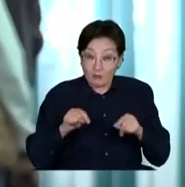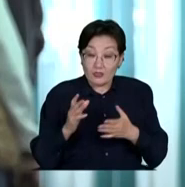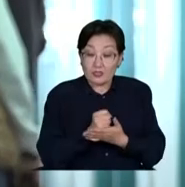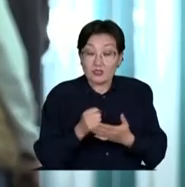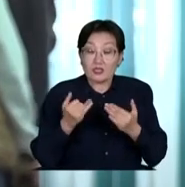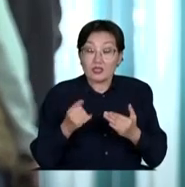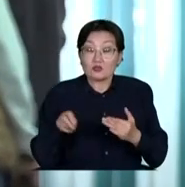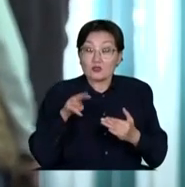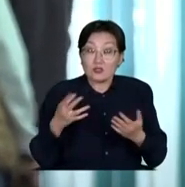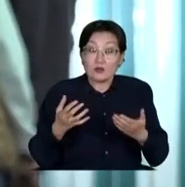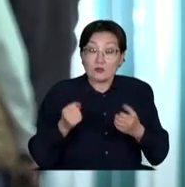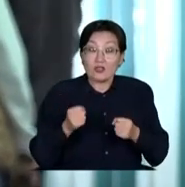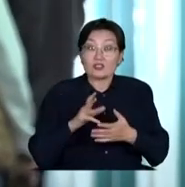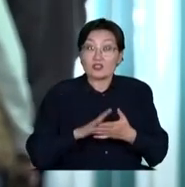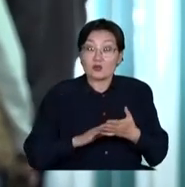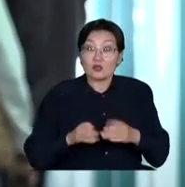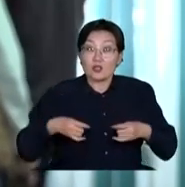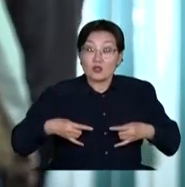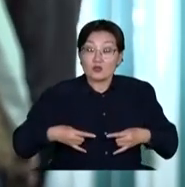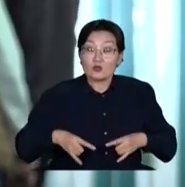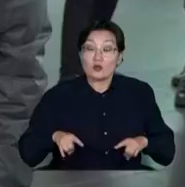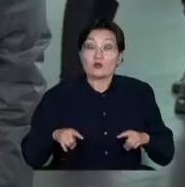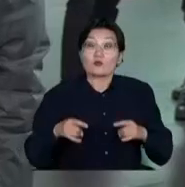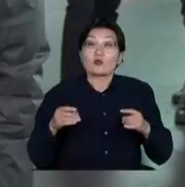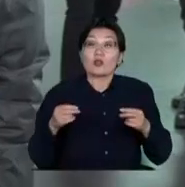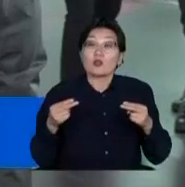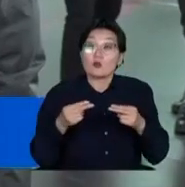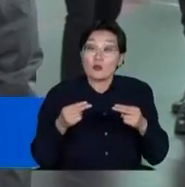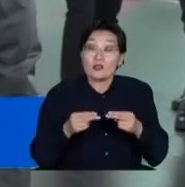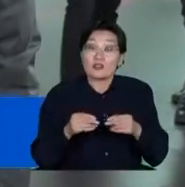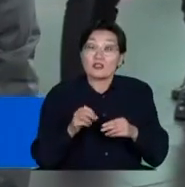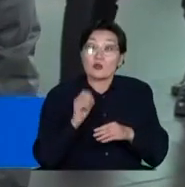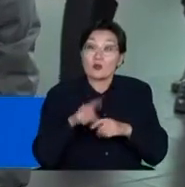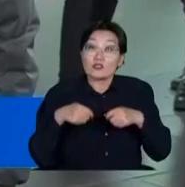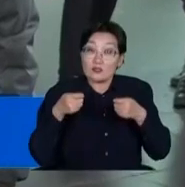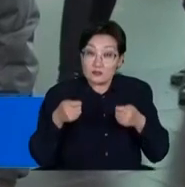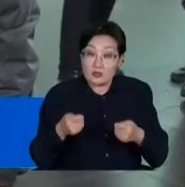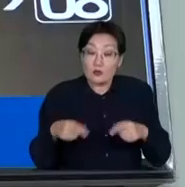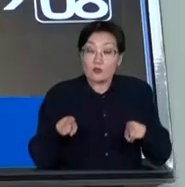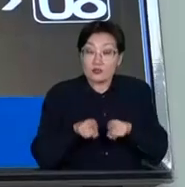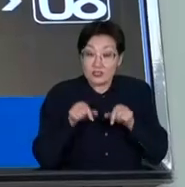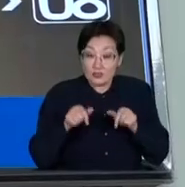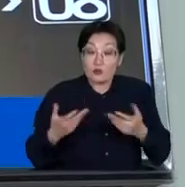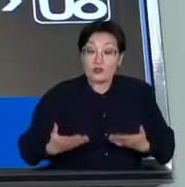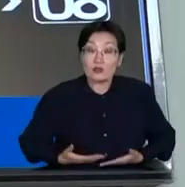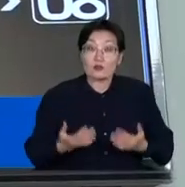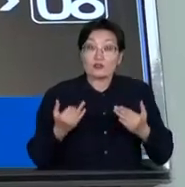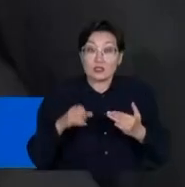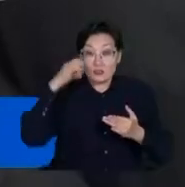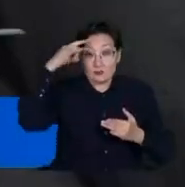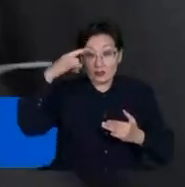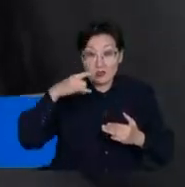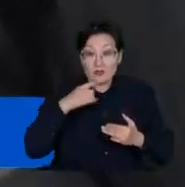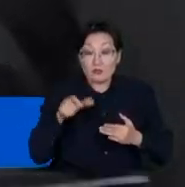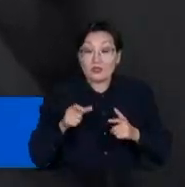алды, енді осыдан арғымен қарай туу туралы куәлікке өтінім береді. Елде туып өсіп, өмір бақи осында өмір сүрсе де, бүгін ғана Қазақстан